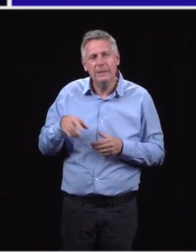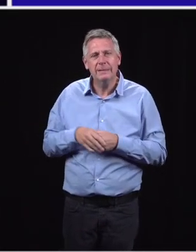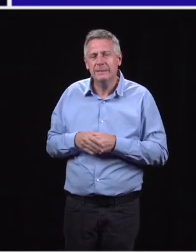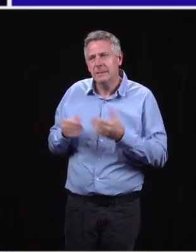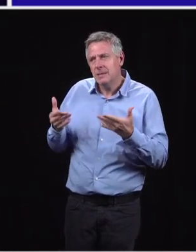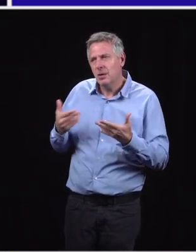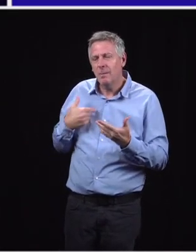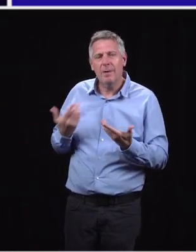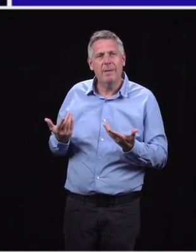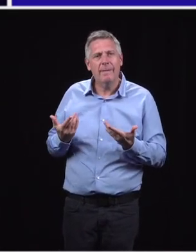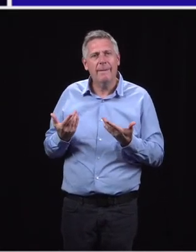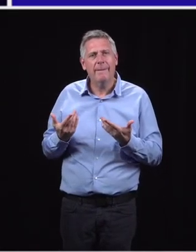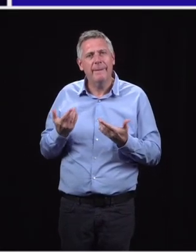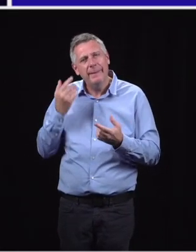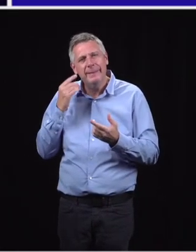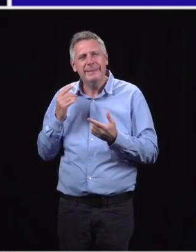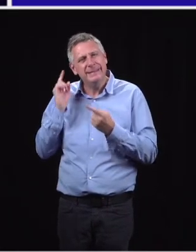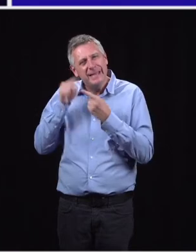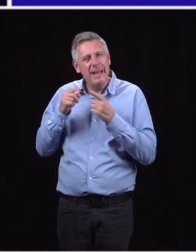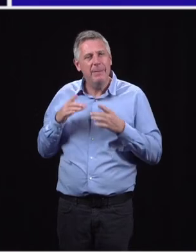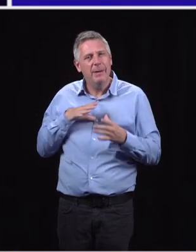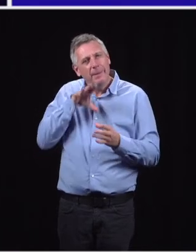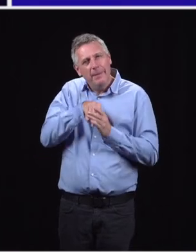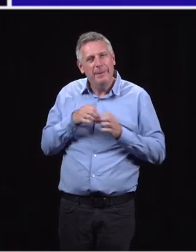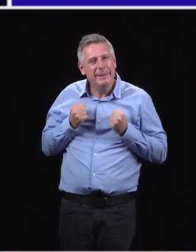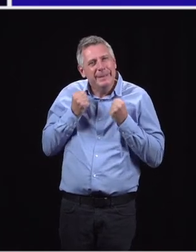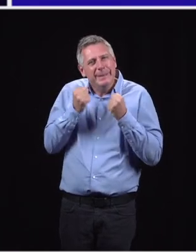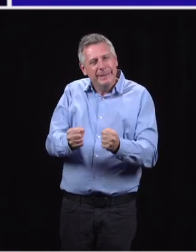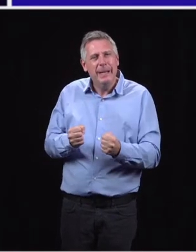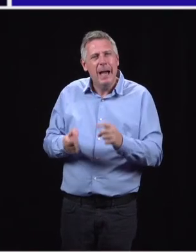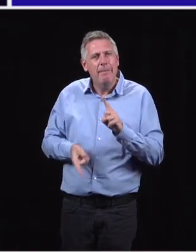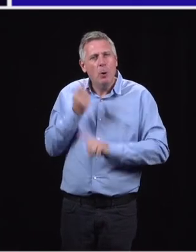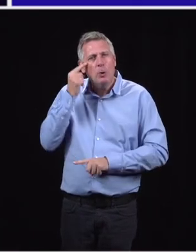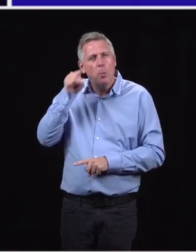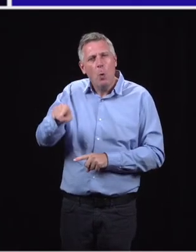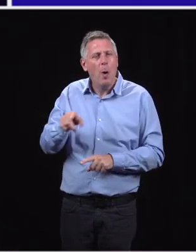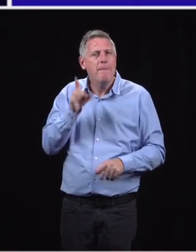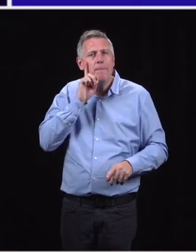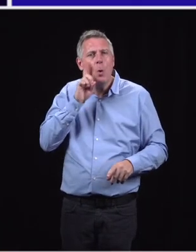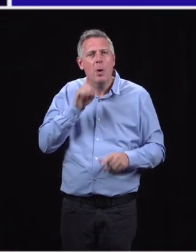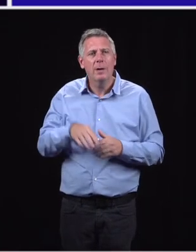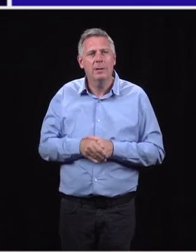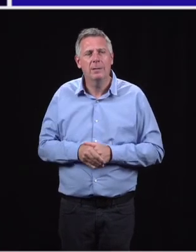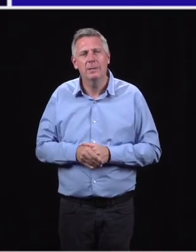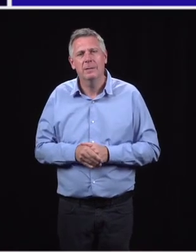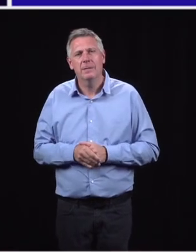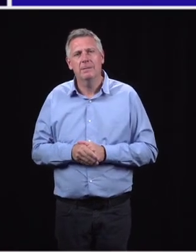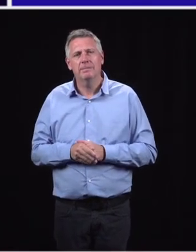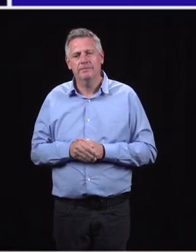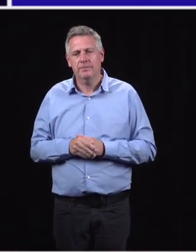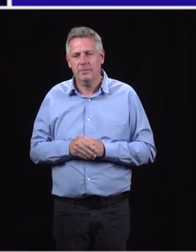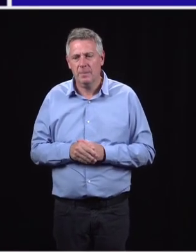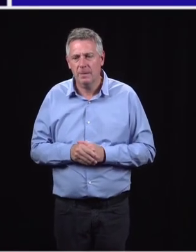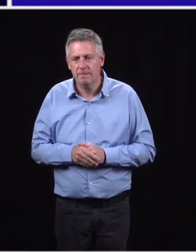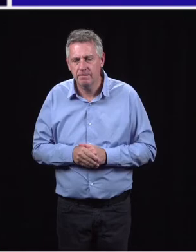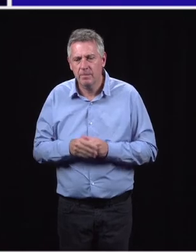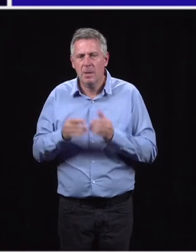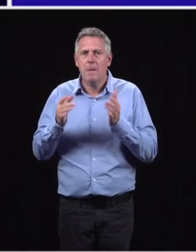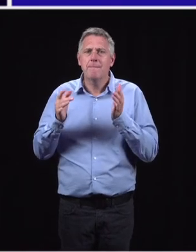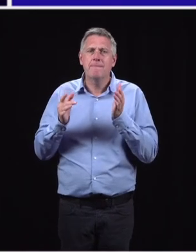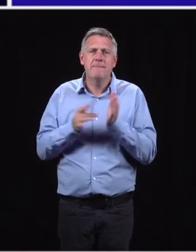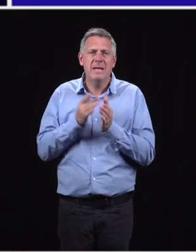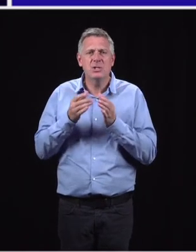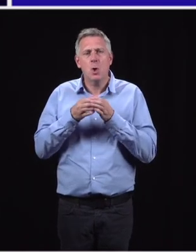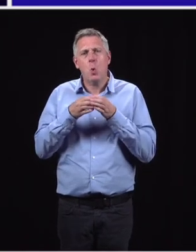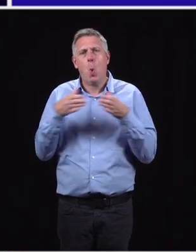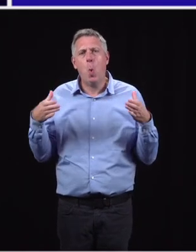sur cette cause en quoi c'était c'était important alors pour plusieurs raisons déjà page group cabinet de recrutement pour ceux qui le savent pas